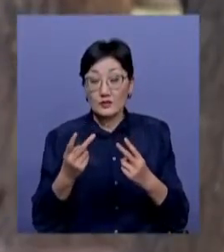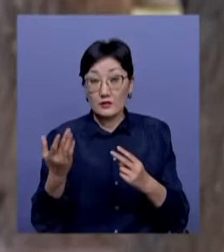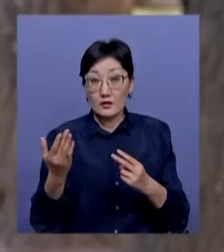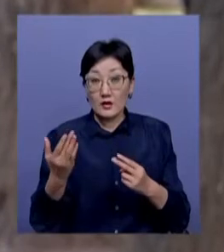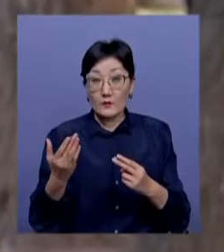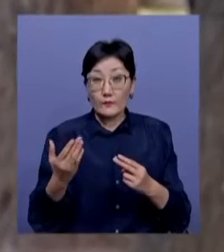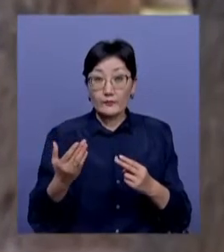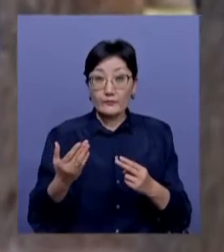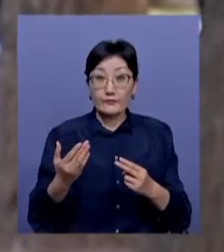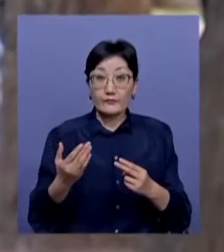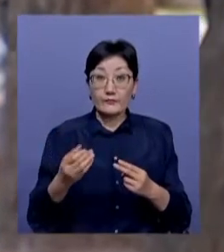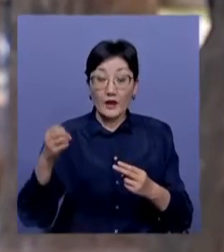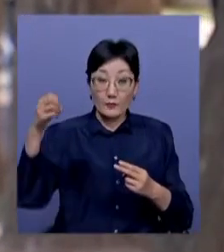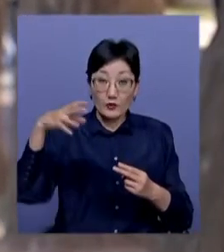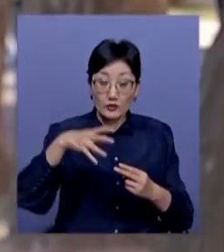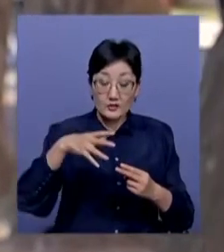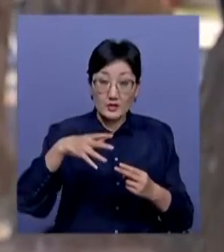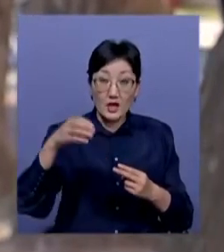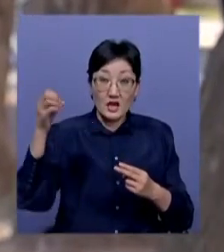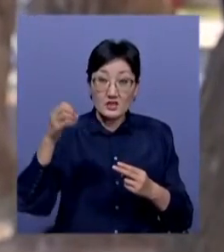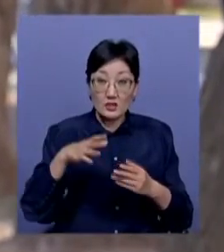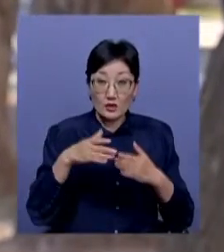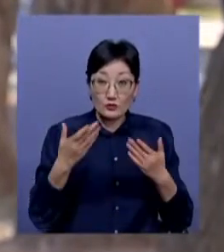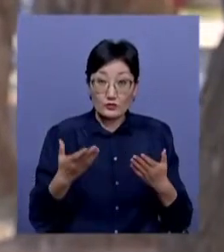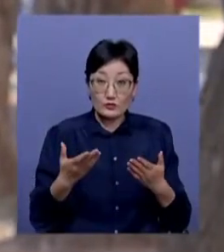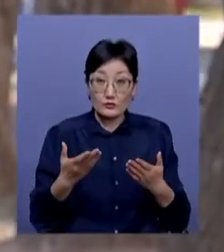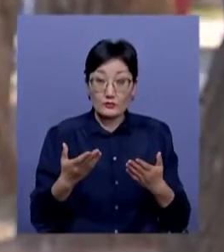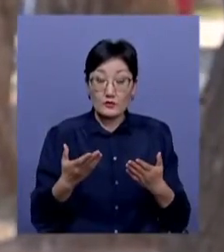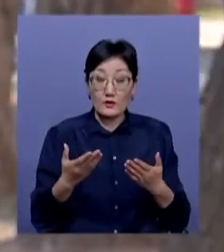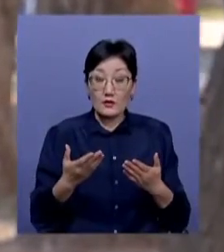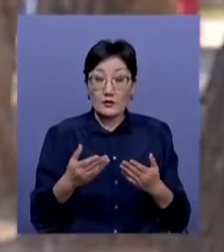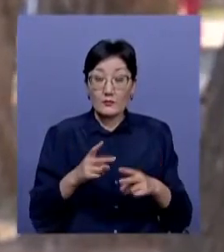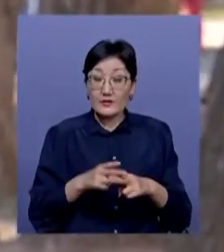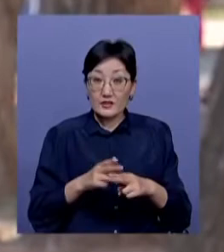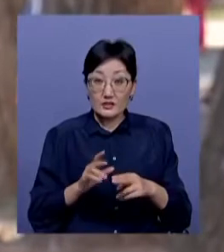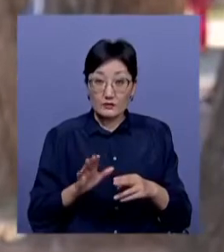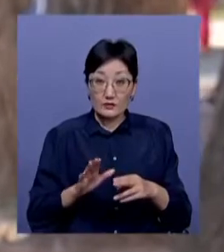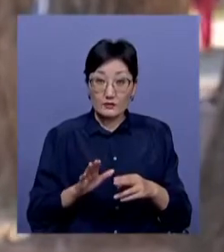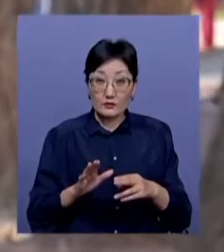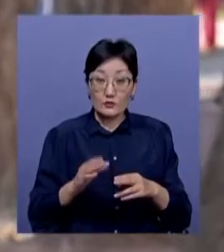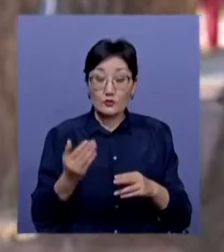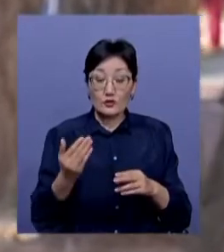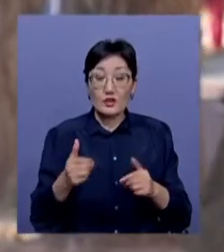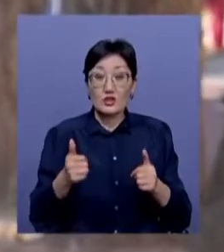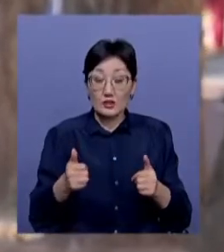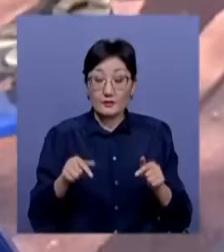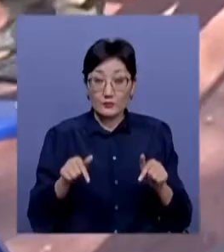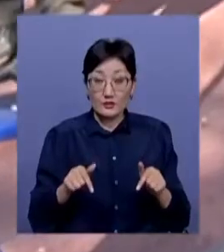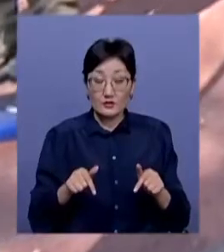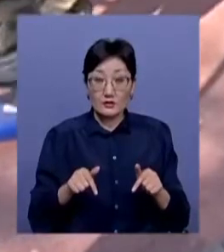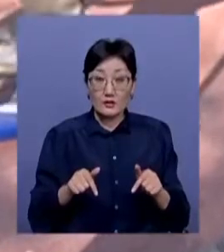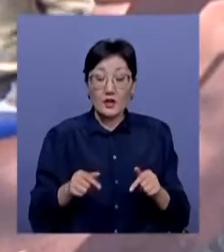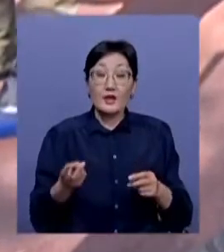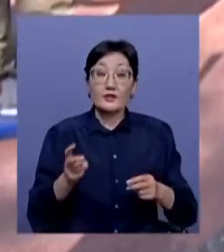опора освещение жарық бермейтін үйге. Ниша жетпейтіндей. Оларға да жақсы мына жерде. Я